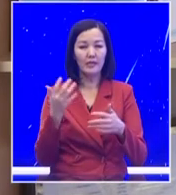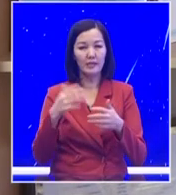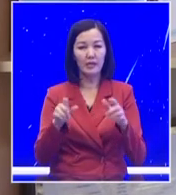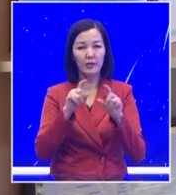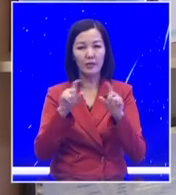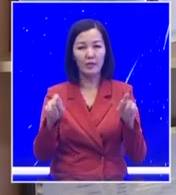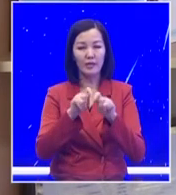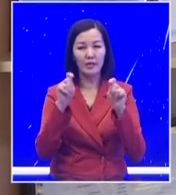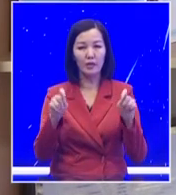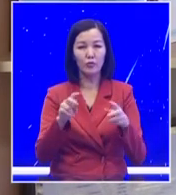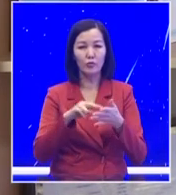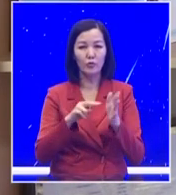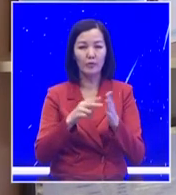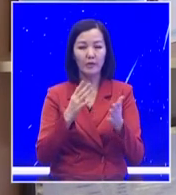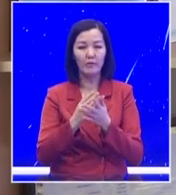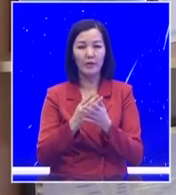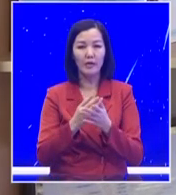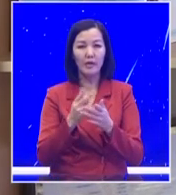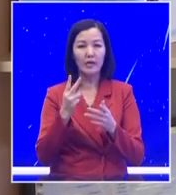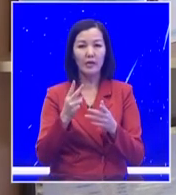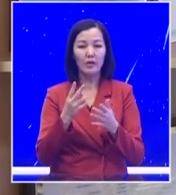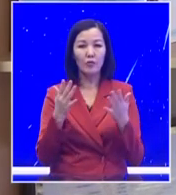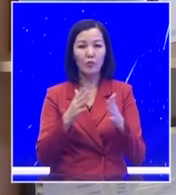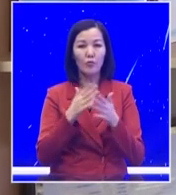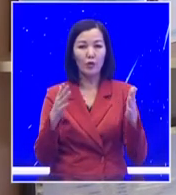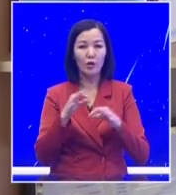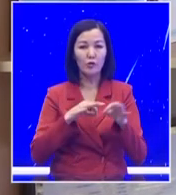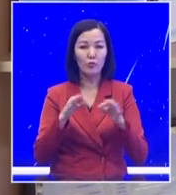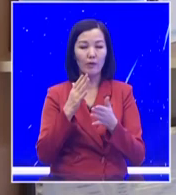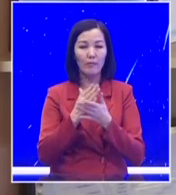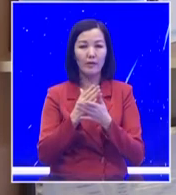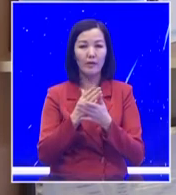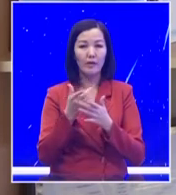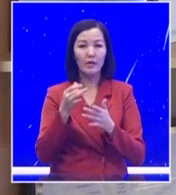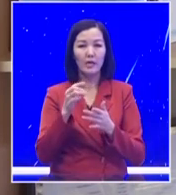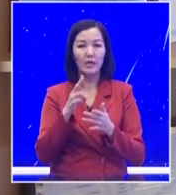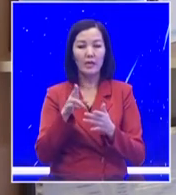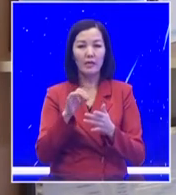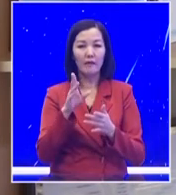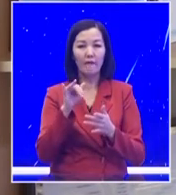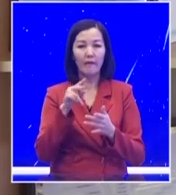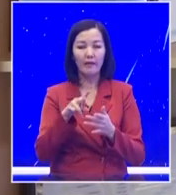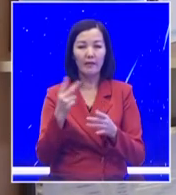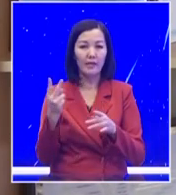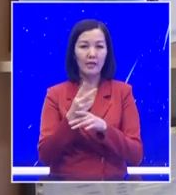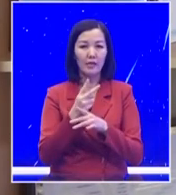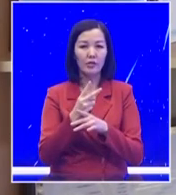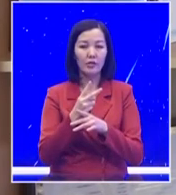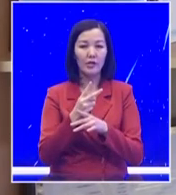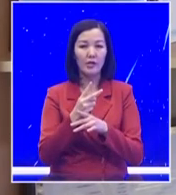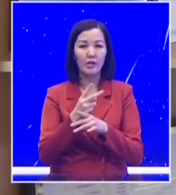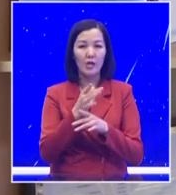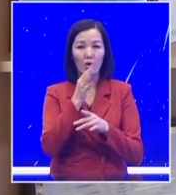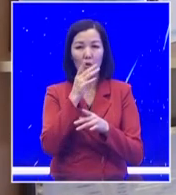жоспарымызда және екі үлкен жобамыз бар. Біреуі Грандвилл, екінші этапмен,